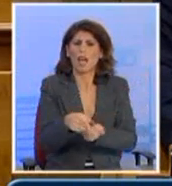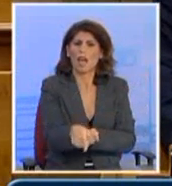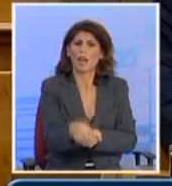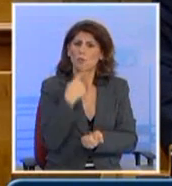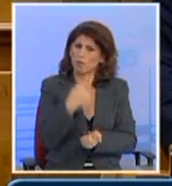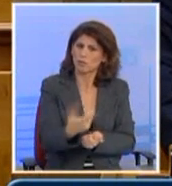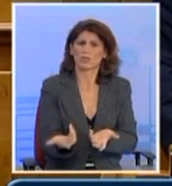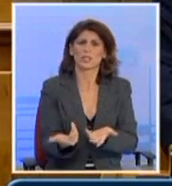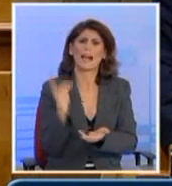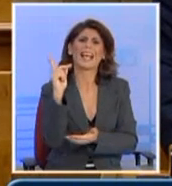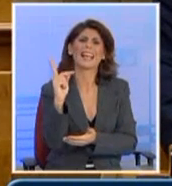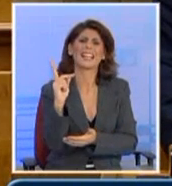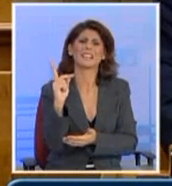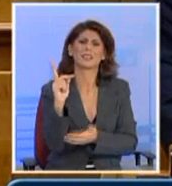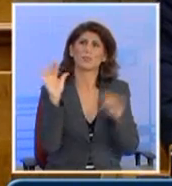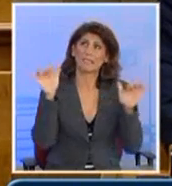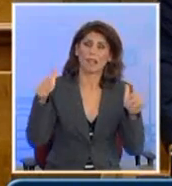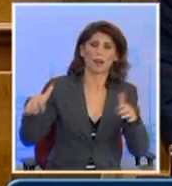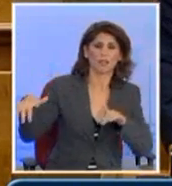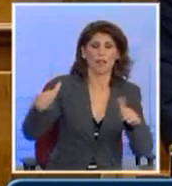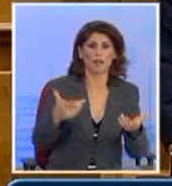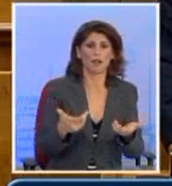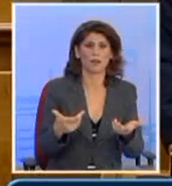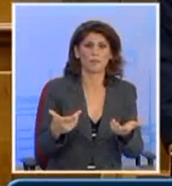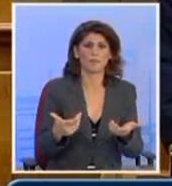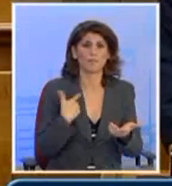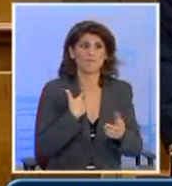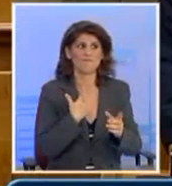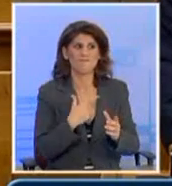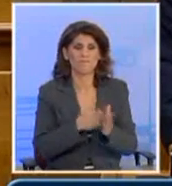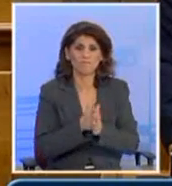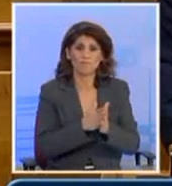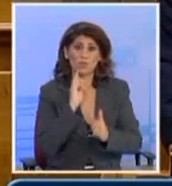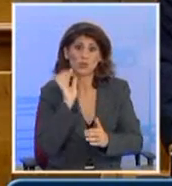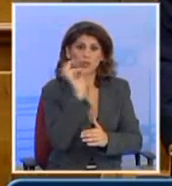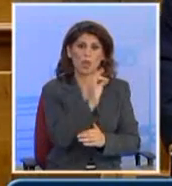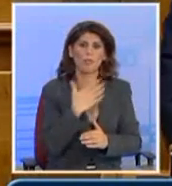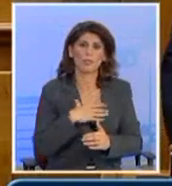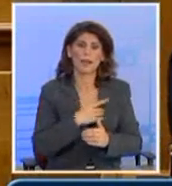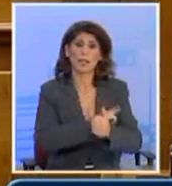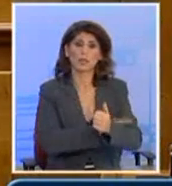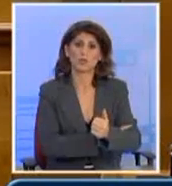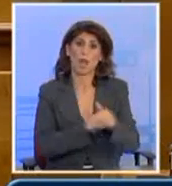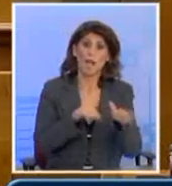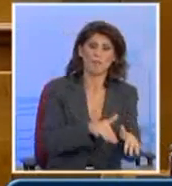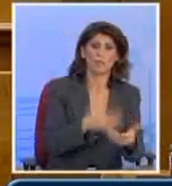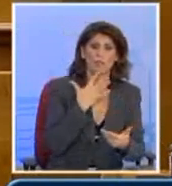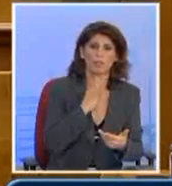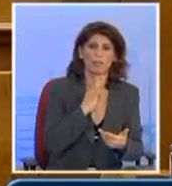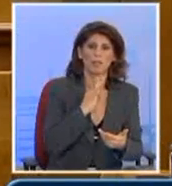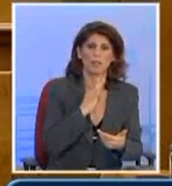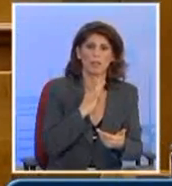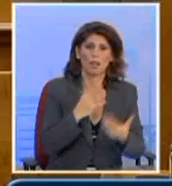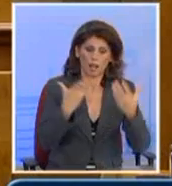μίλησα και την επιδίωξη της εξουσίας, την έφοδο που δεν φέρνει αποτελέσματα. Γιατί είμαστε